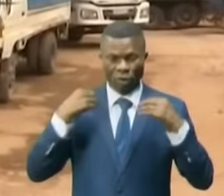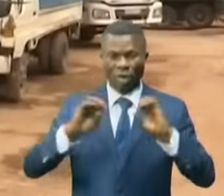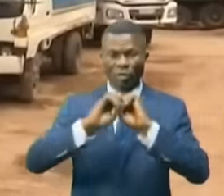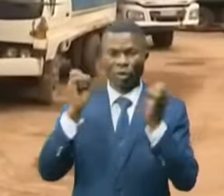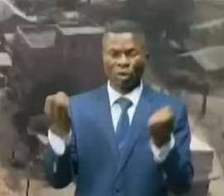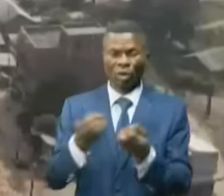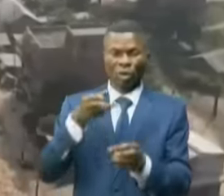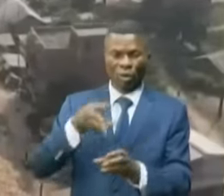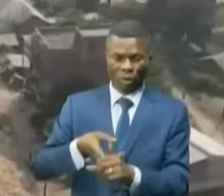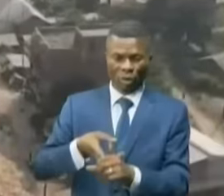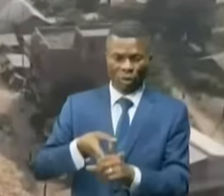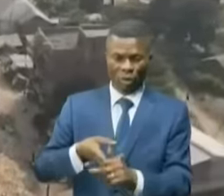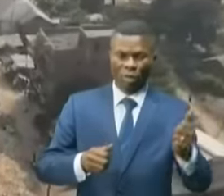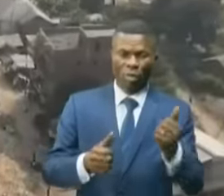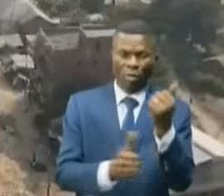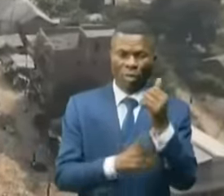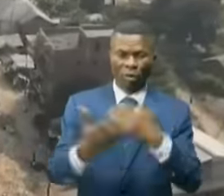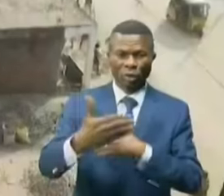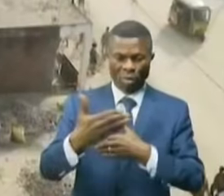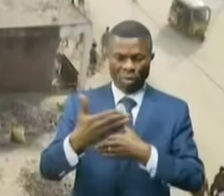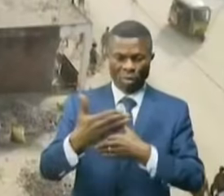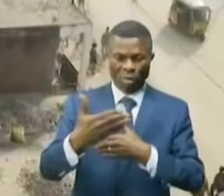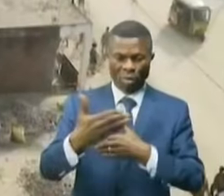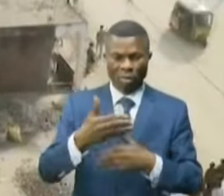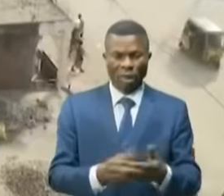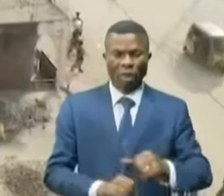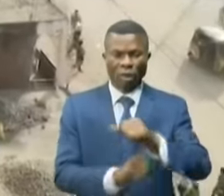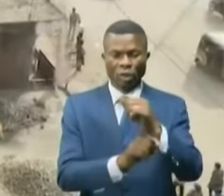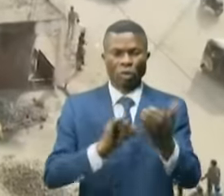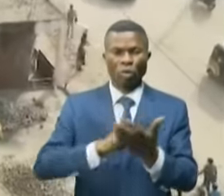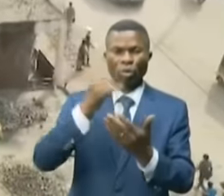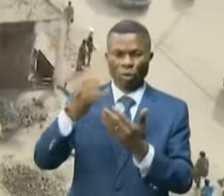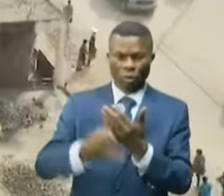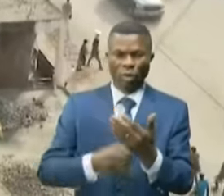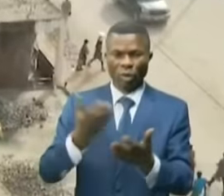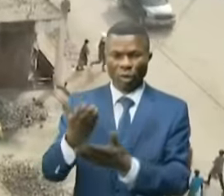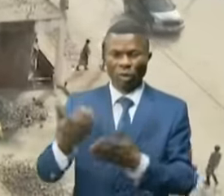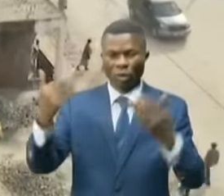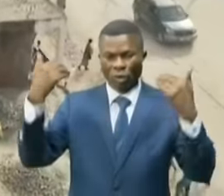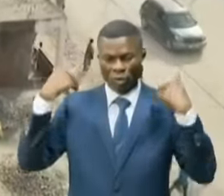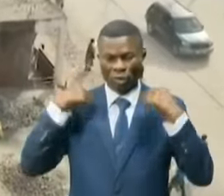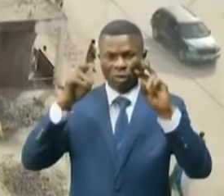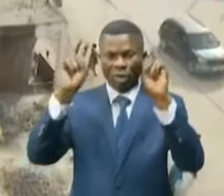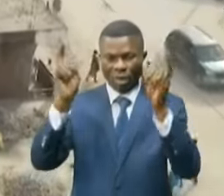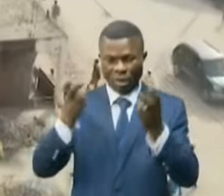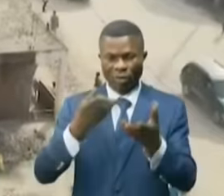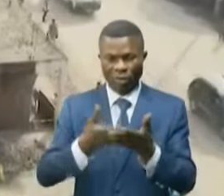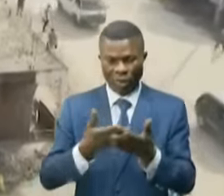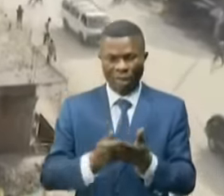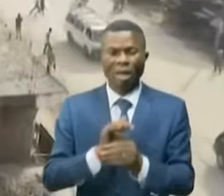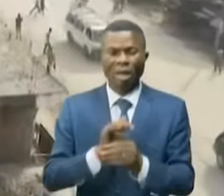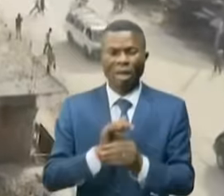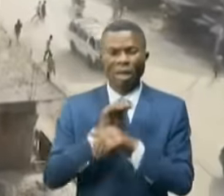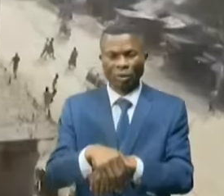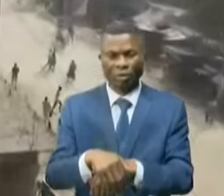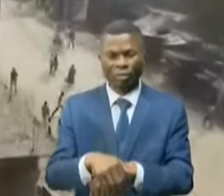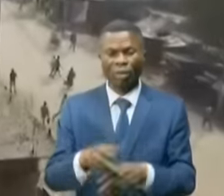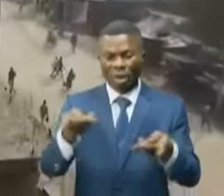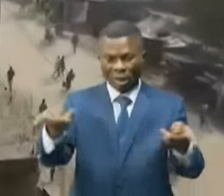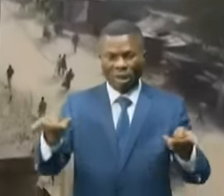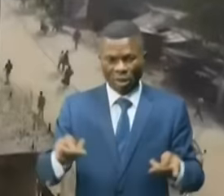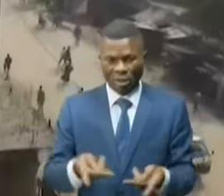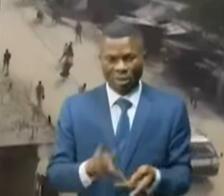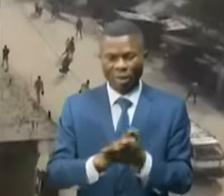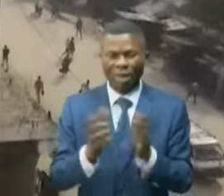station, ainsi que d'autres habitants de Kavimvira, soutiennent le projet et demandent aux autorités urbaines de s'impliquer pour que l'espace